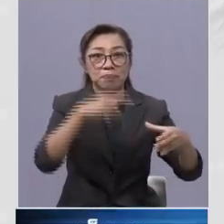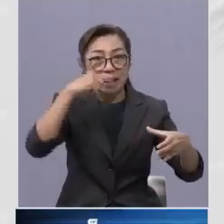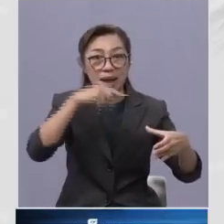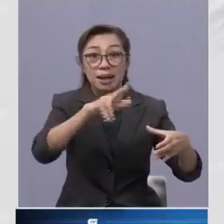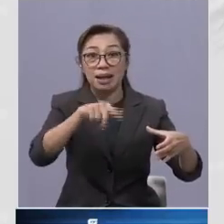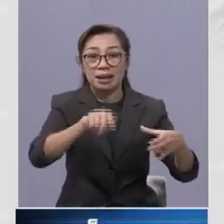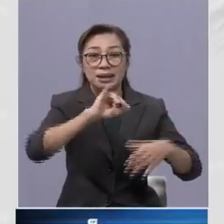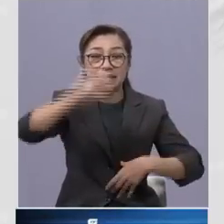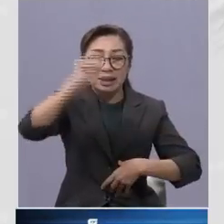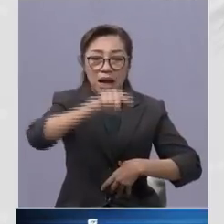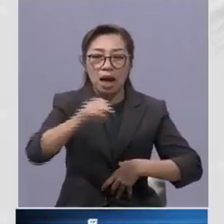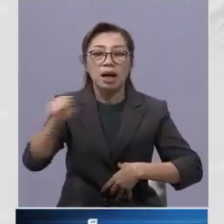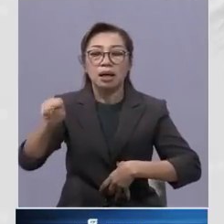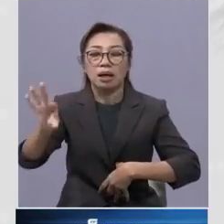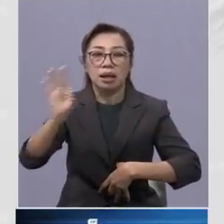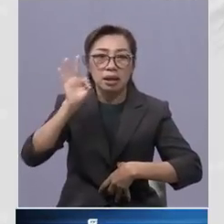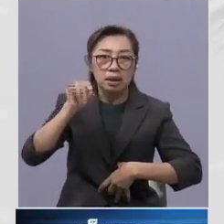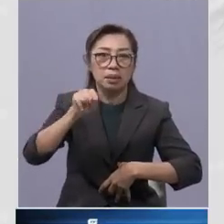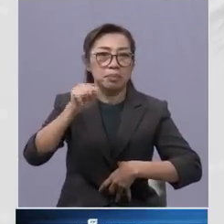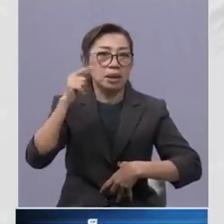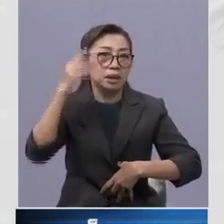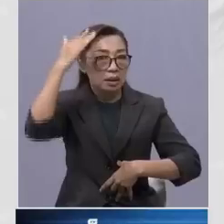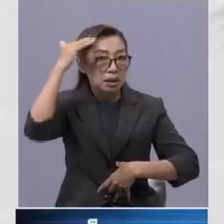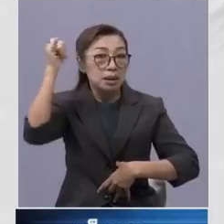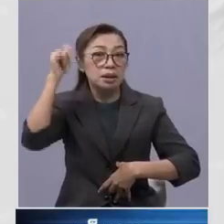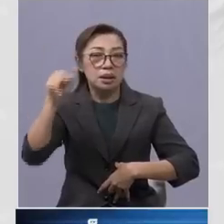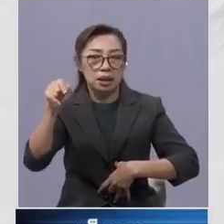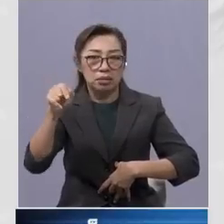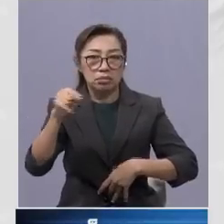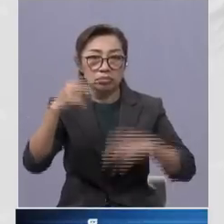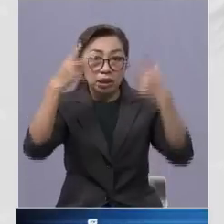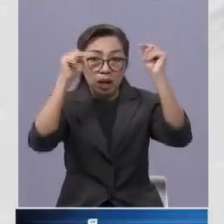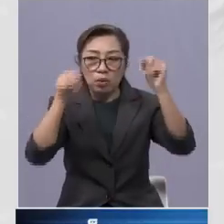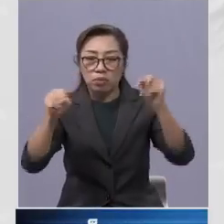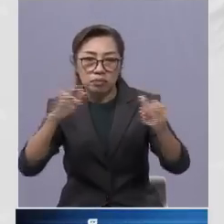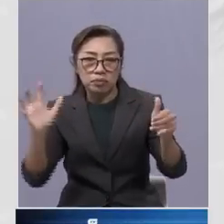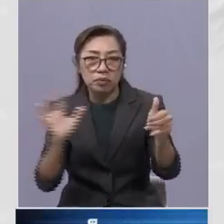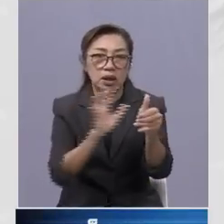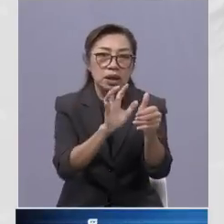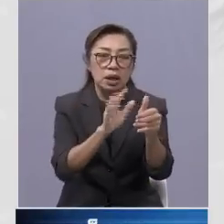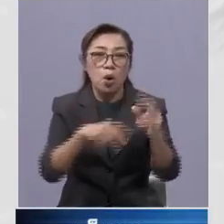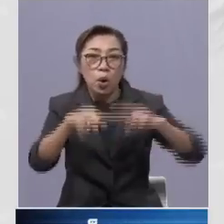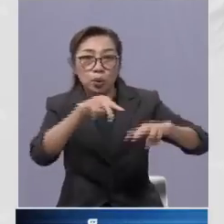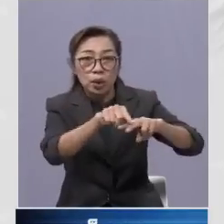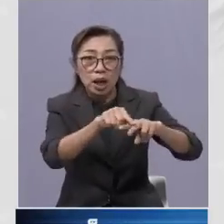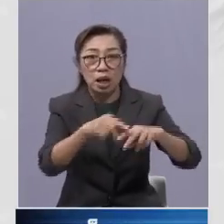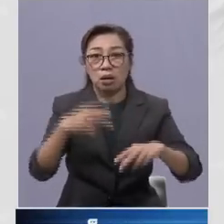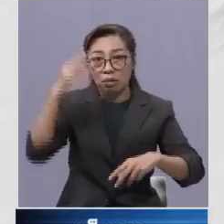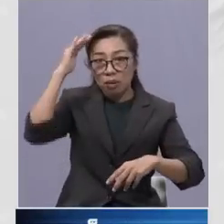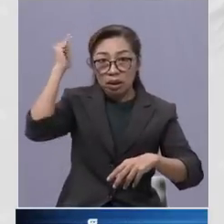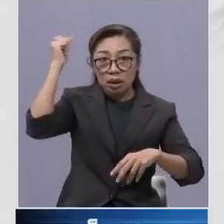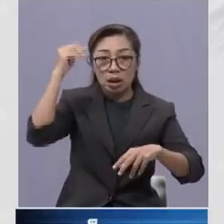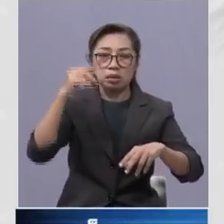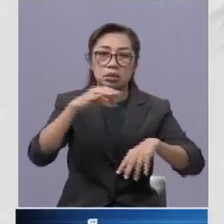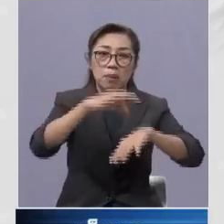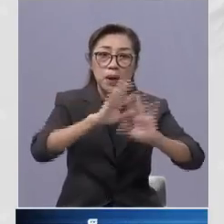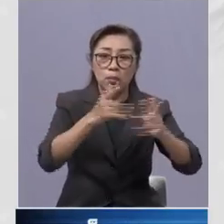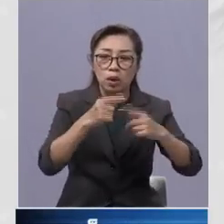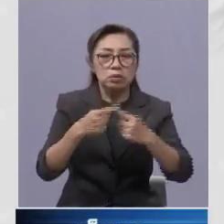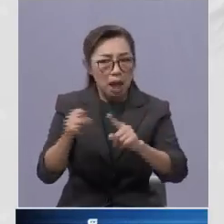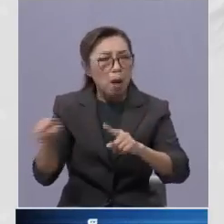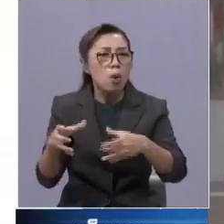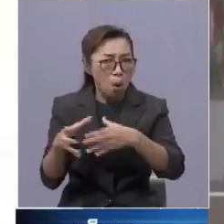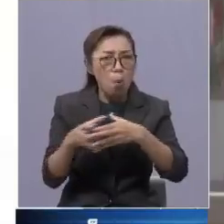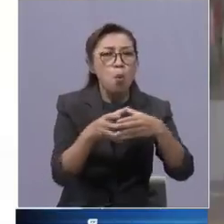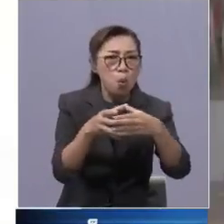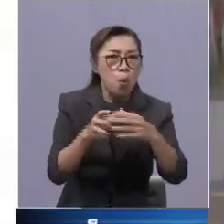ำกับหน่วยมาทำหน้าที่อารักขานายกยิ่งลักษณ์แม้ในขณะนั้นจะพ้นตำแหน่งนายกไปแล้วยังคงทำหน้าที่ดูแลรักษาความปลอดภัยอยู่ด้ว